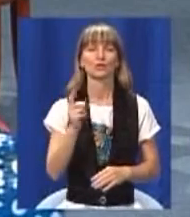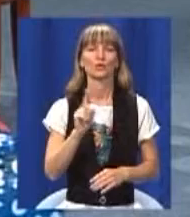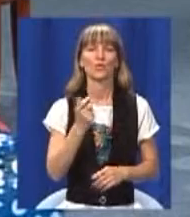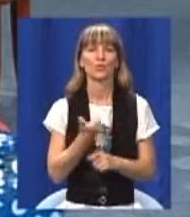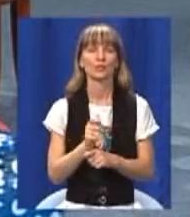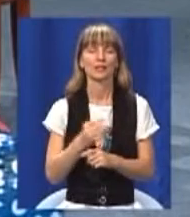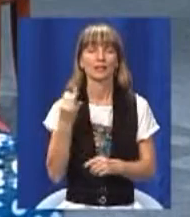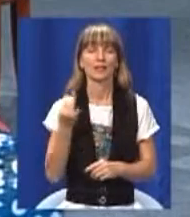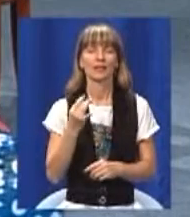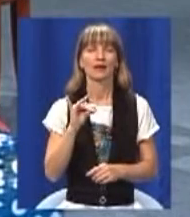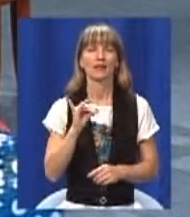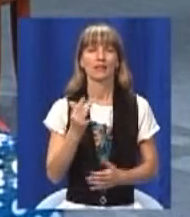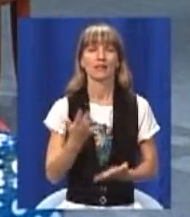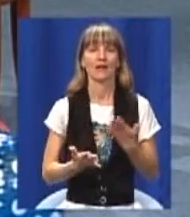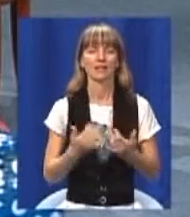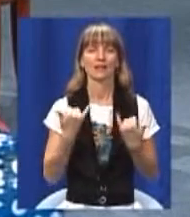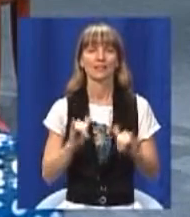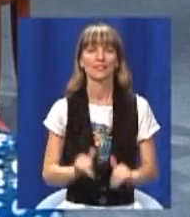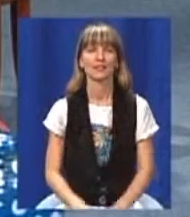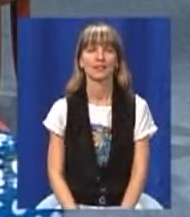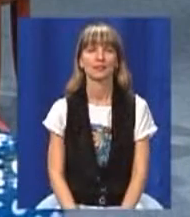щось дуже цікаве і, мабуть, дивне.